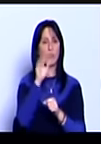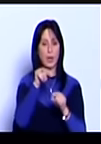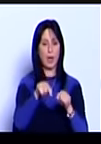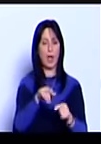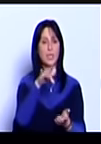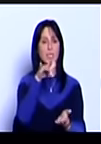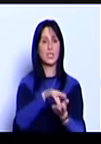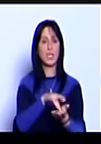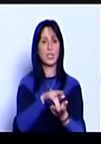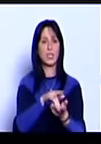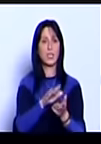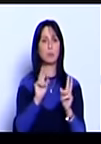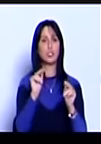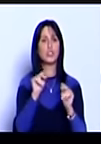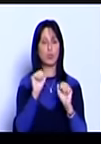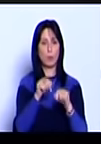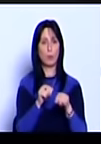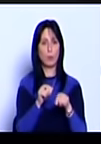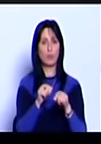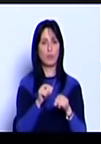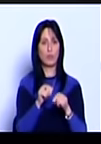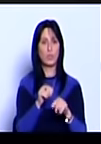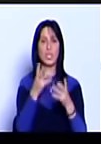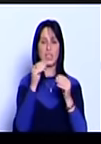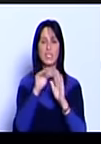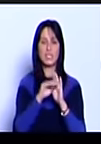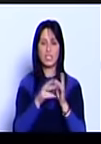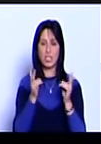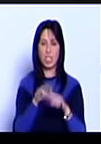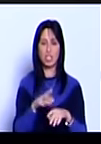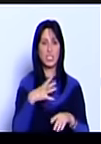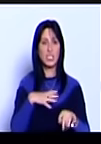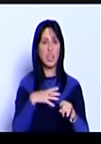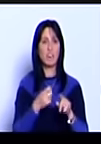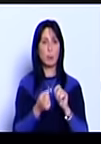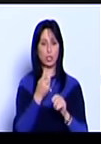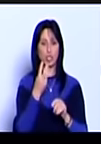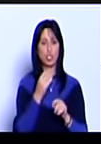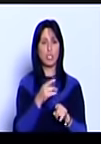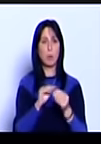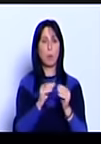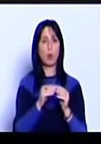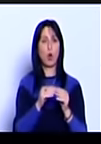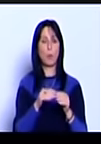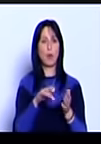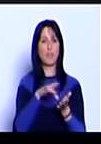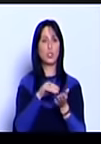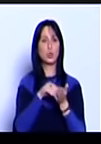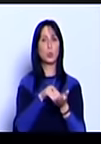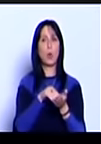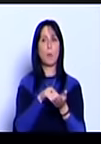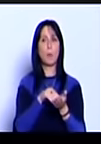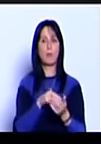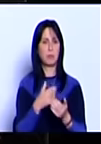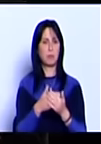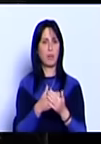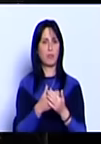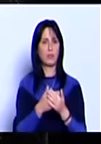ურთიერთობის პრობლემა ყოველთვის რჩება დღის წესრიგში და საქართველოს დღეს უჩნდება შანსი რომ ამ პრობლემის მომგვარებელი გახდეს. აი